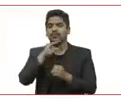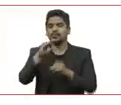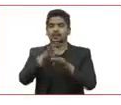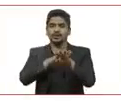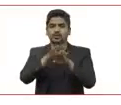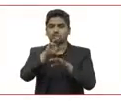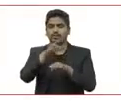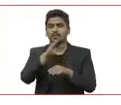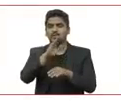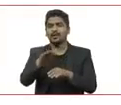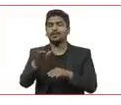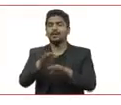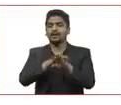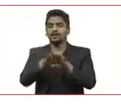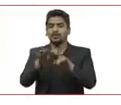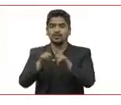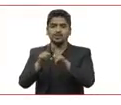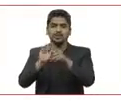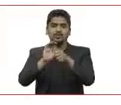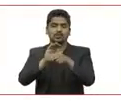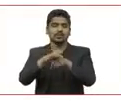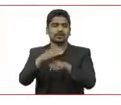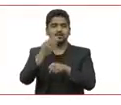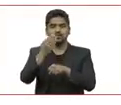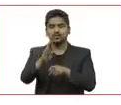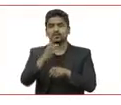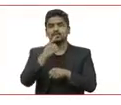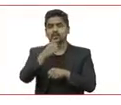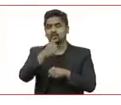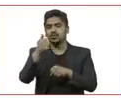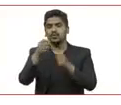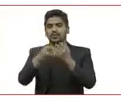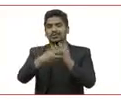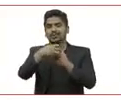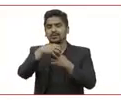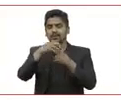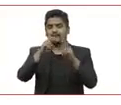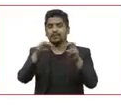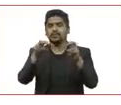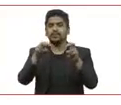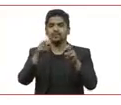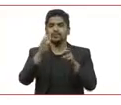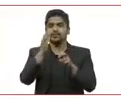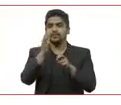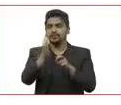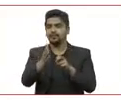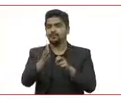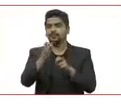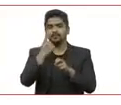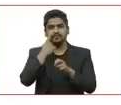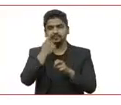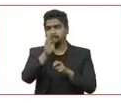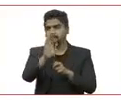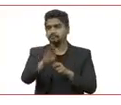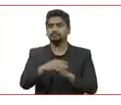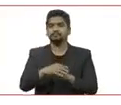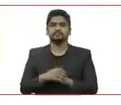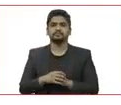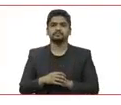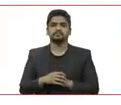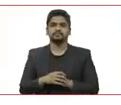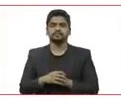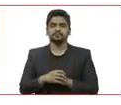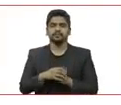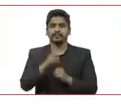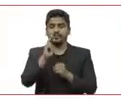युवाहरू तथा बालबालिकाहरूमा पनि बढी हुन्छ भन्ने कुरा अरू विभिन्न देशका अध्ययनहरूबाट सिद्ध भइसकेको छ।